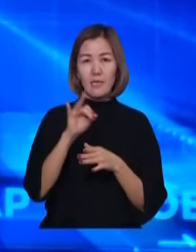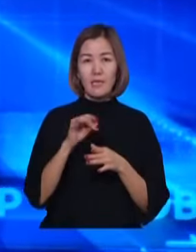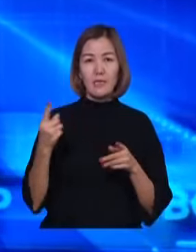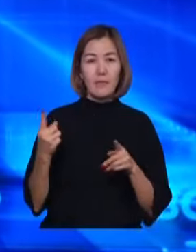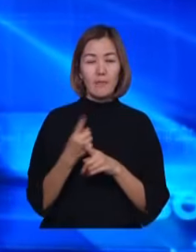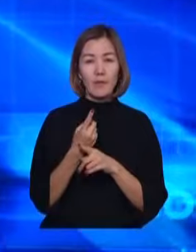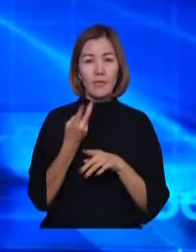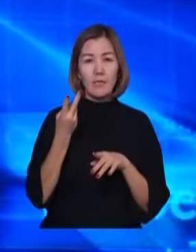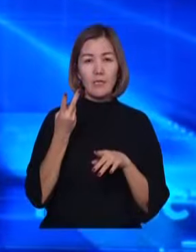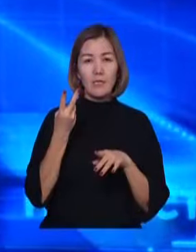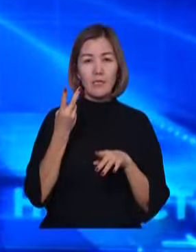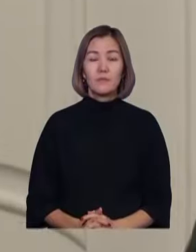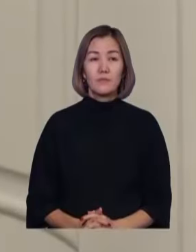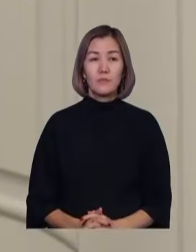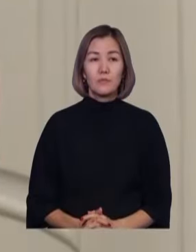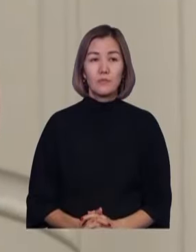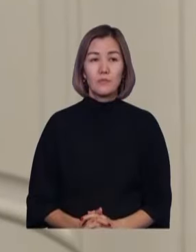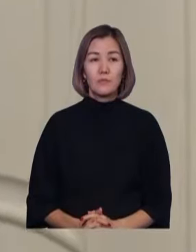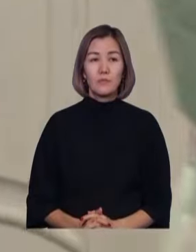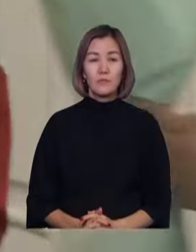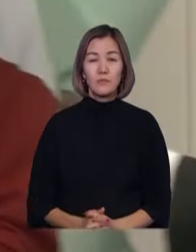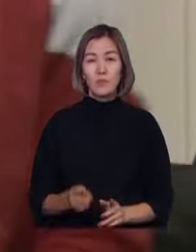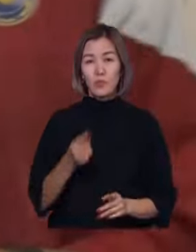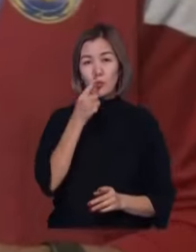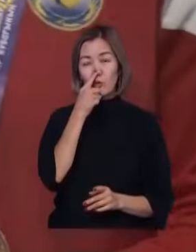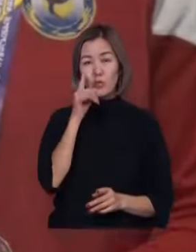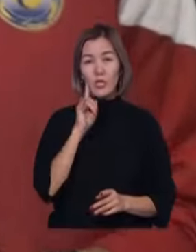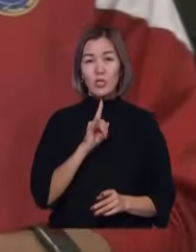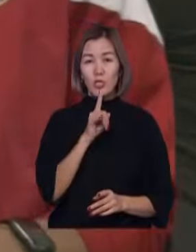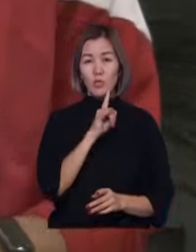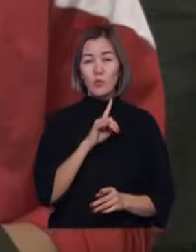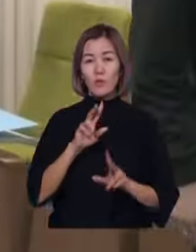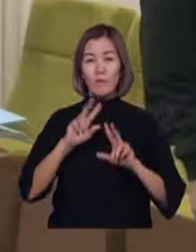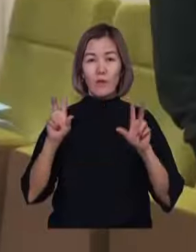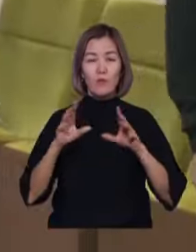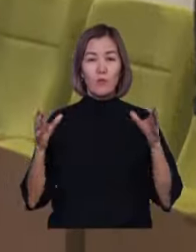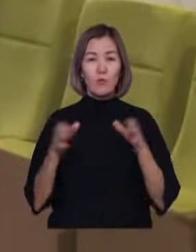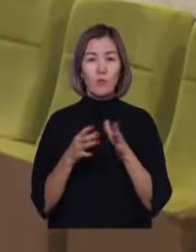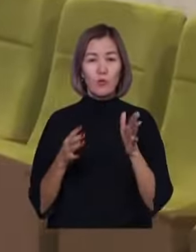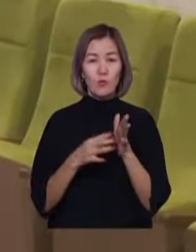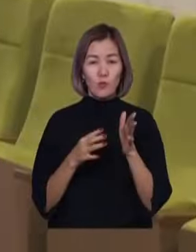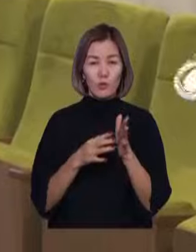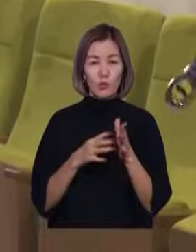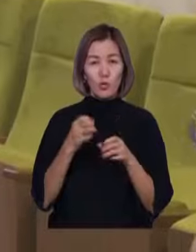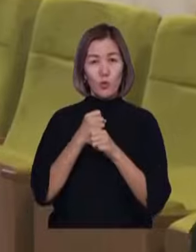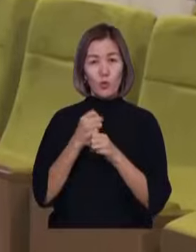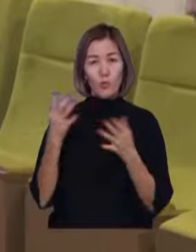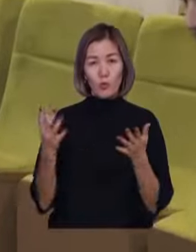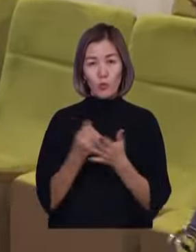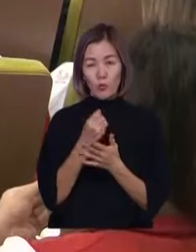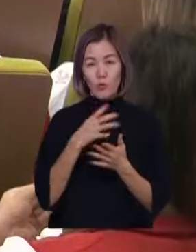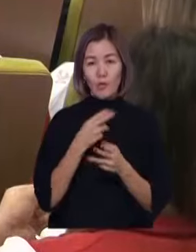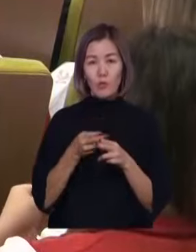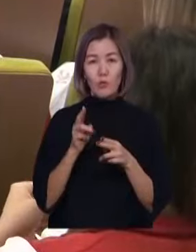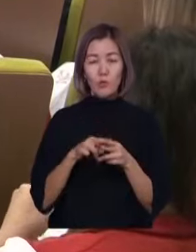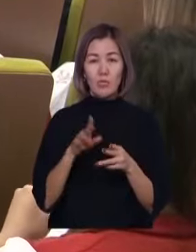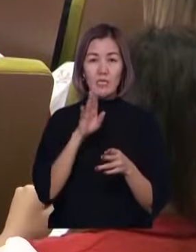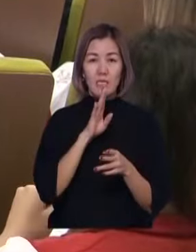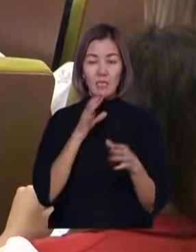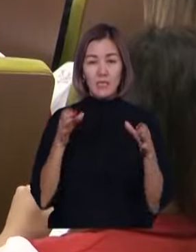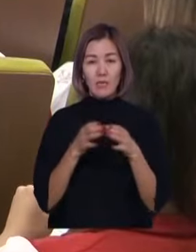қола жүлдені еншіледі. Жуырда Жетісу әйелдер волейбол клубы өз тарихында 9-шы мәрте ел кубогын иеленді. Осылайша бұрымдыларымыз